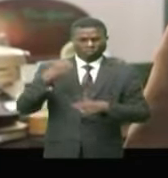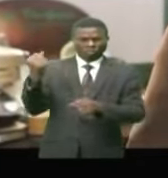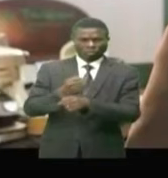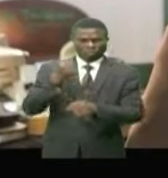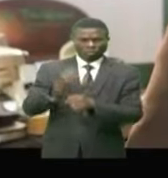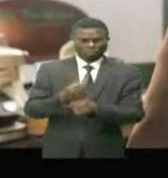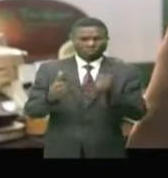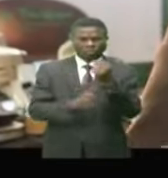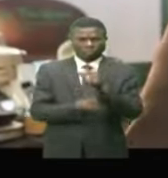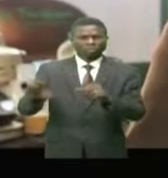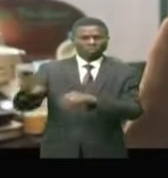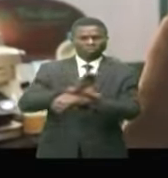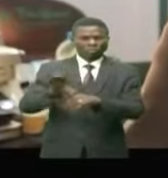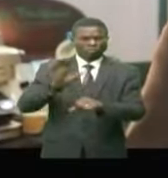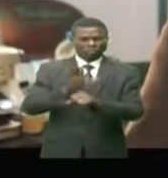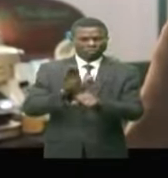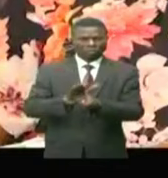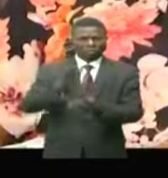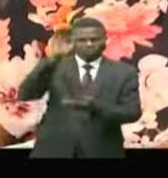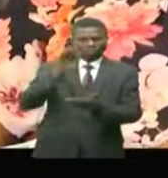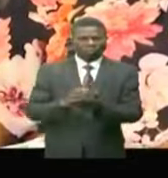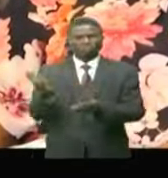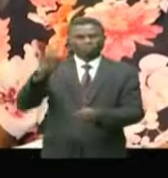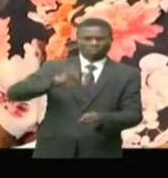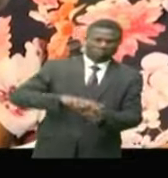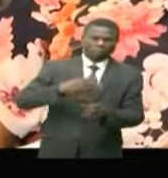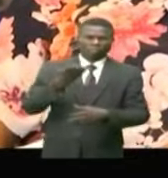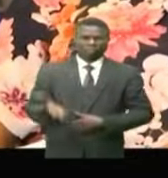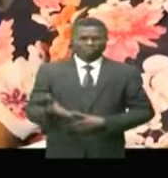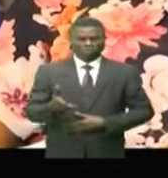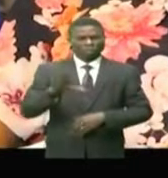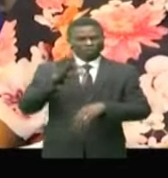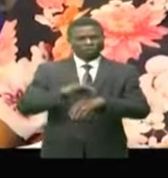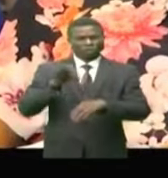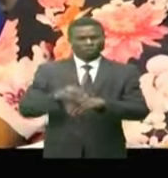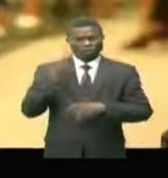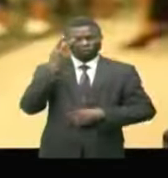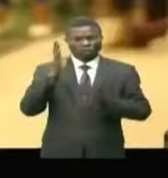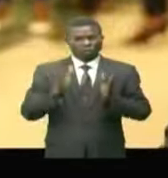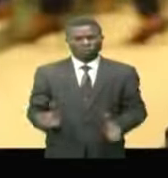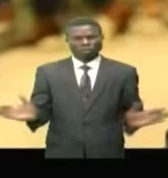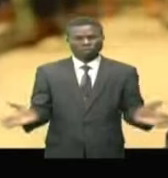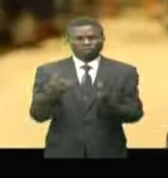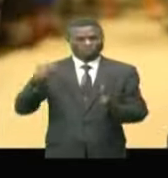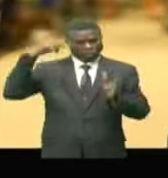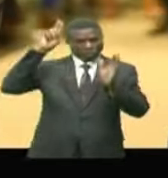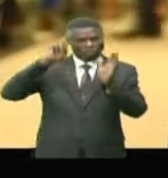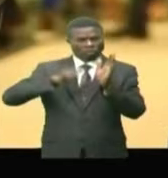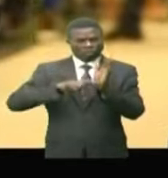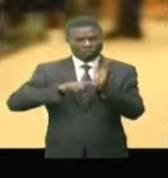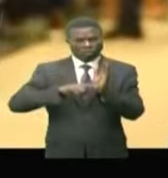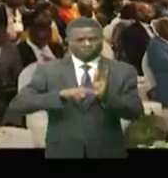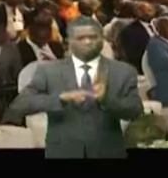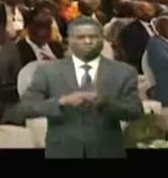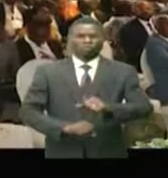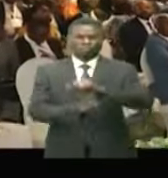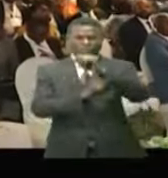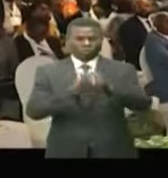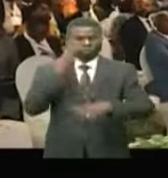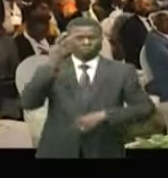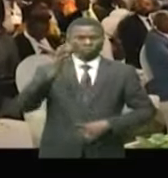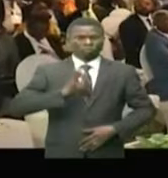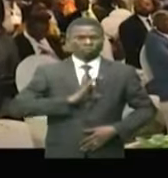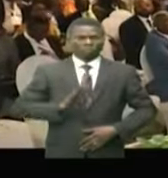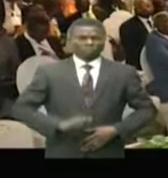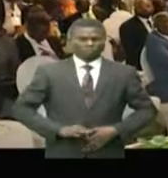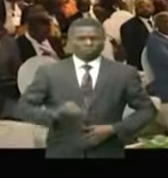occupés. Et ça va diminuer un peu la violence. Une occasion pour ce visionnaire d'encourager les gouvernements de concrétiser la vision du chef de l'État